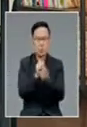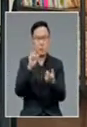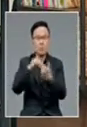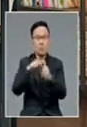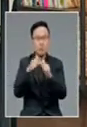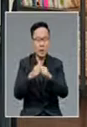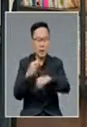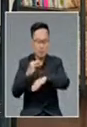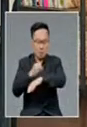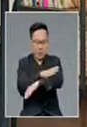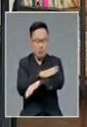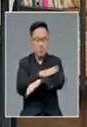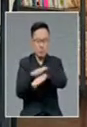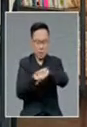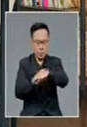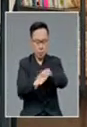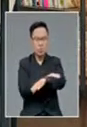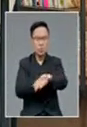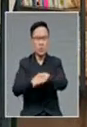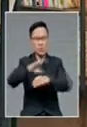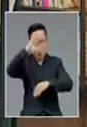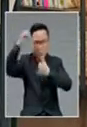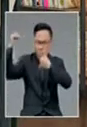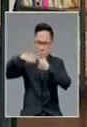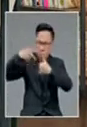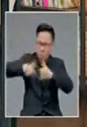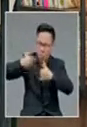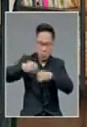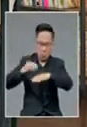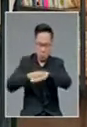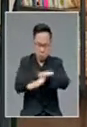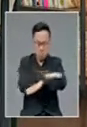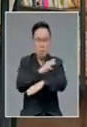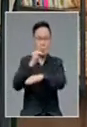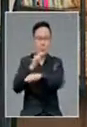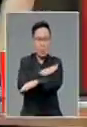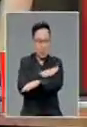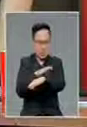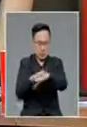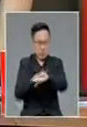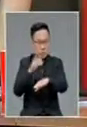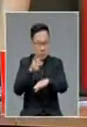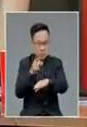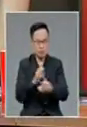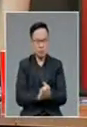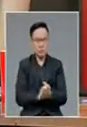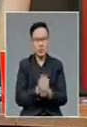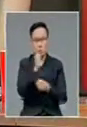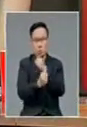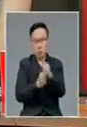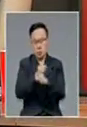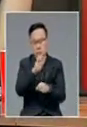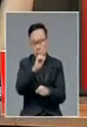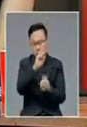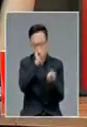ายุ70ปีนี่งั้นมันส่งผลไม่หมดเลยไปถึงโรคภัยไข้เจ็บด้วย แสดงความเป็นห่วงด้วยละกันหาวิธีที่จะอยู่อาศัยอย่างไร